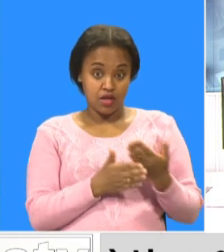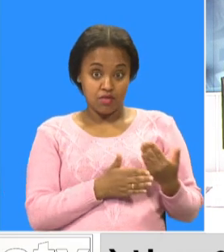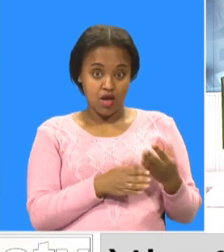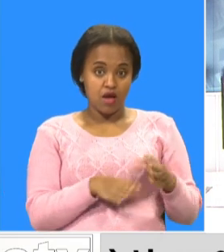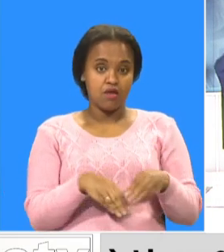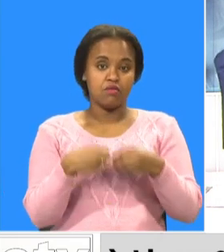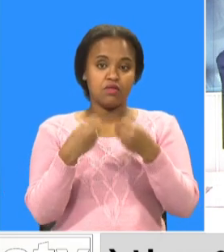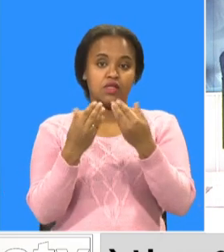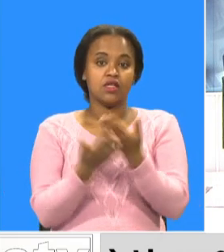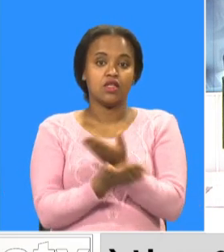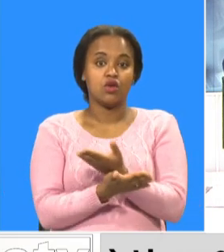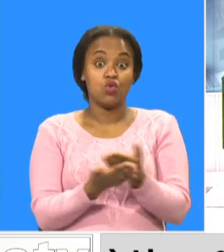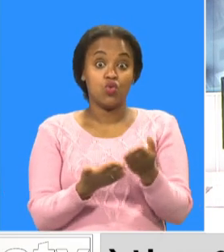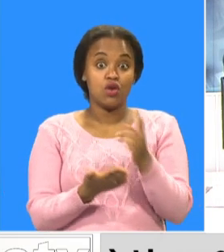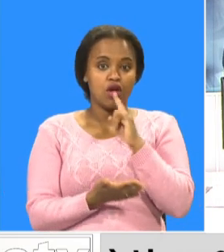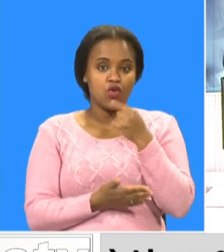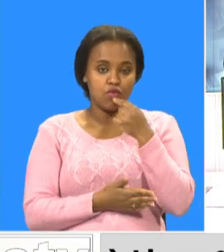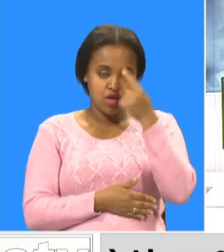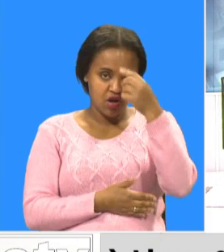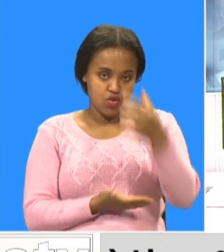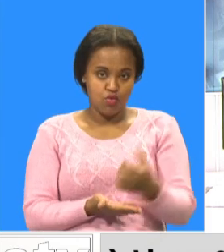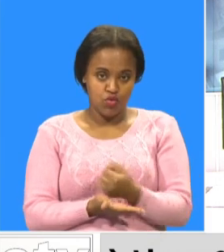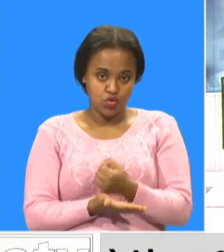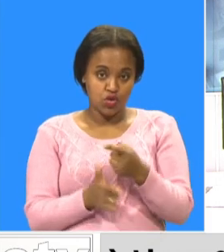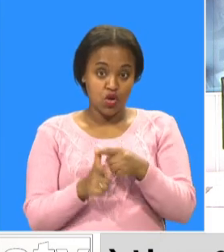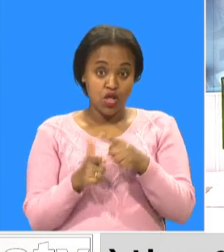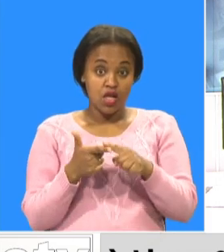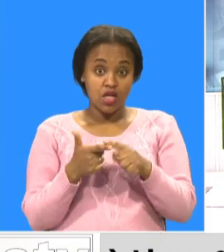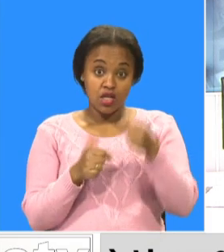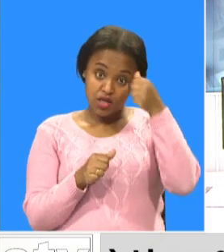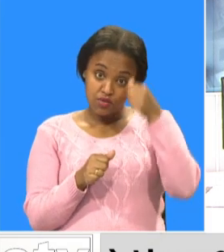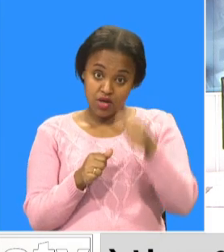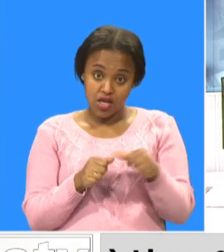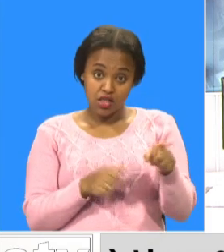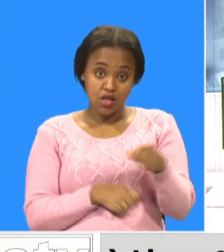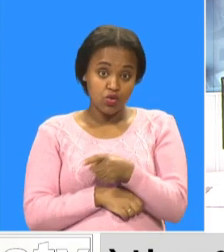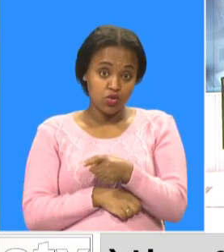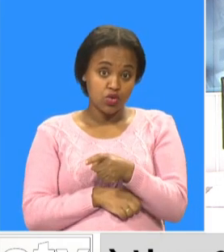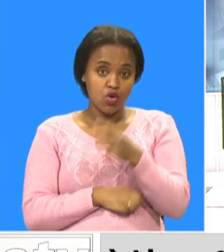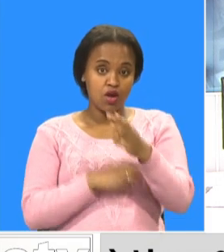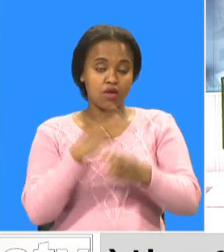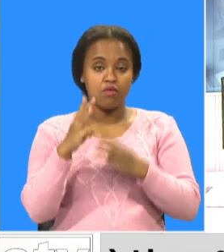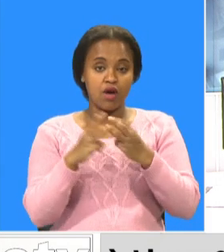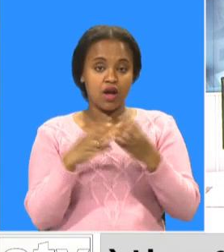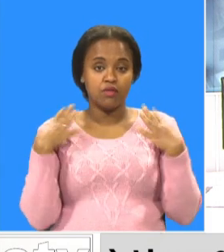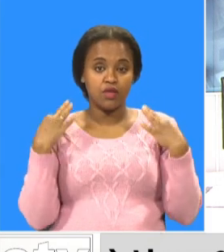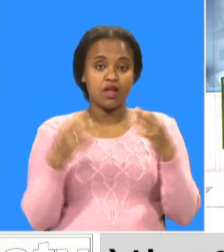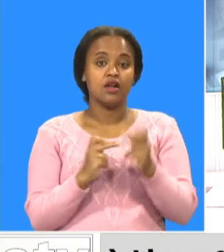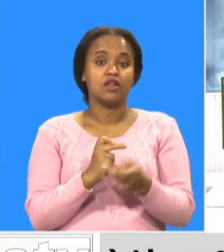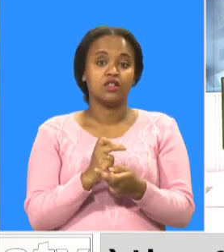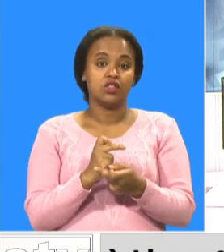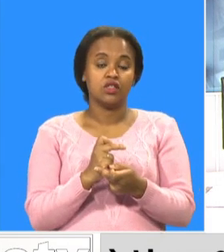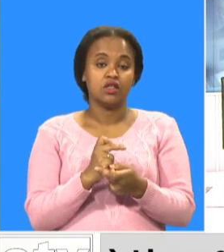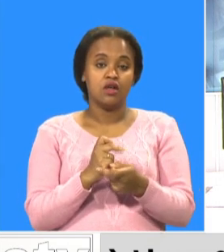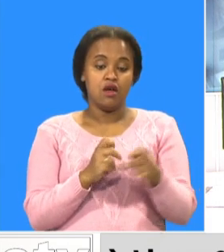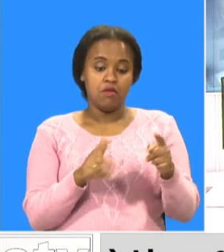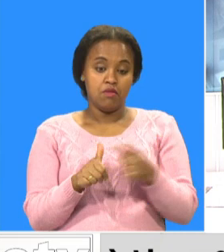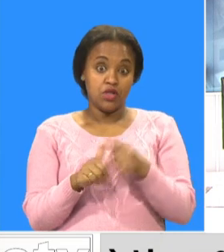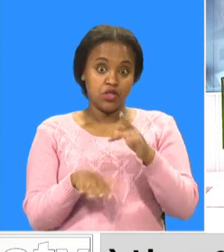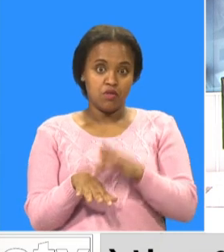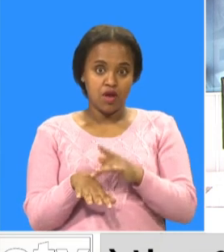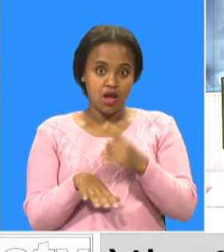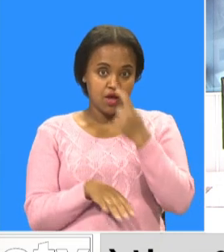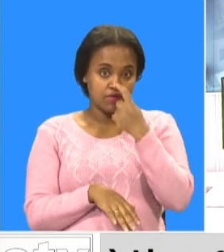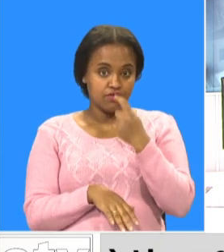ነው ብዬ ነው የምወስደው። እንግዲህ የምናስታውስ ከሆነ በዓለም ጤና ድርጅትም መጀመሪያ ላይ የአፍና